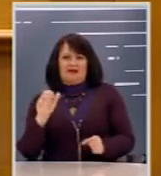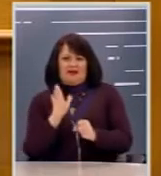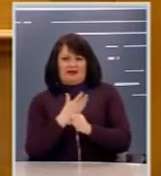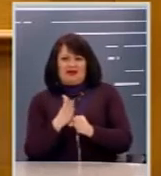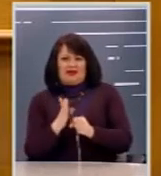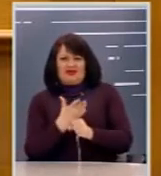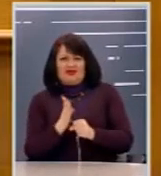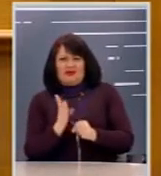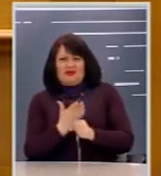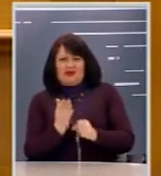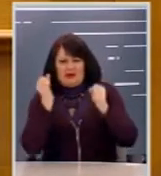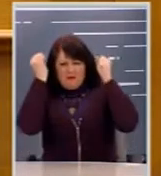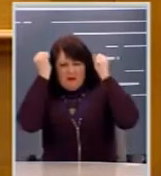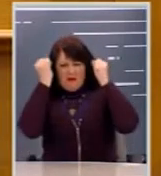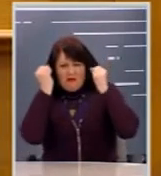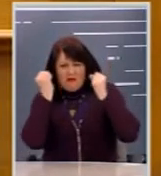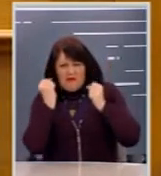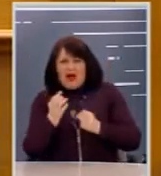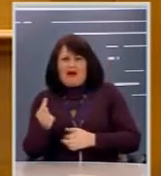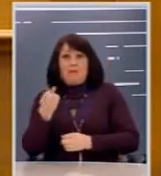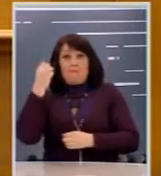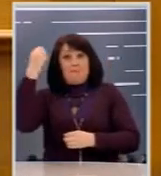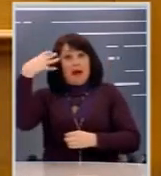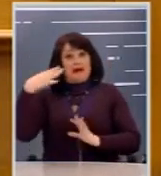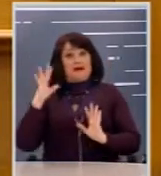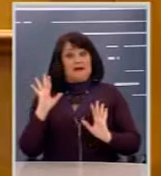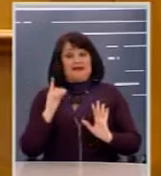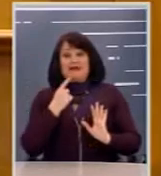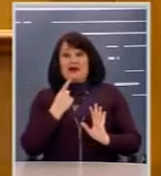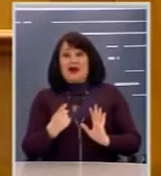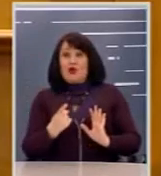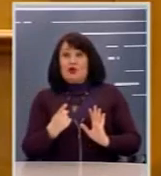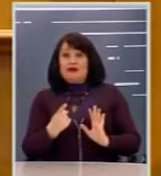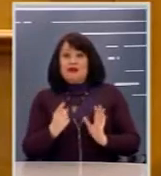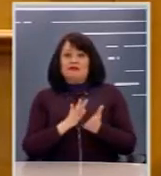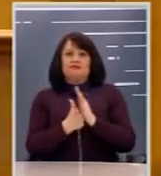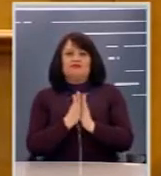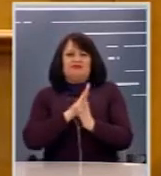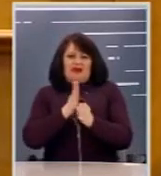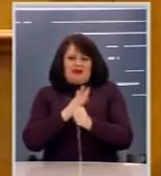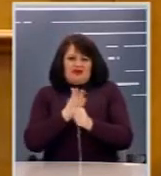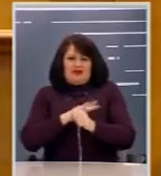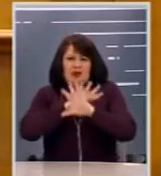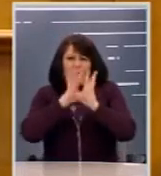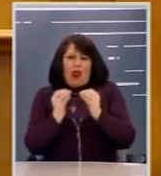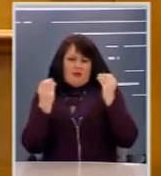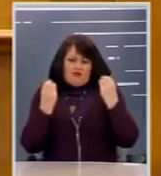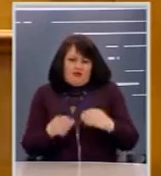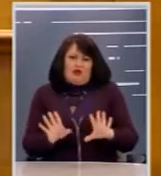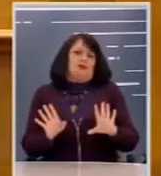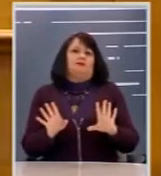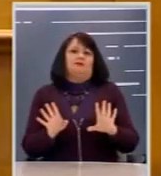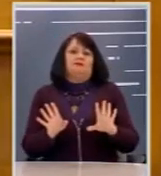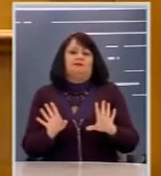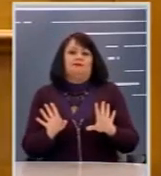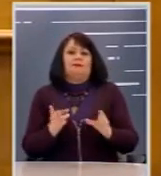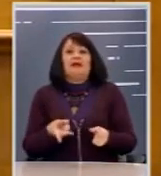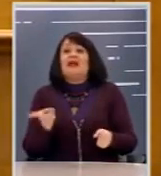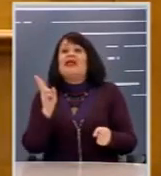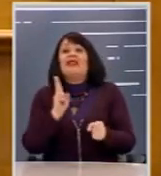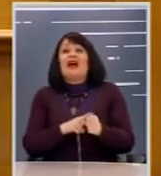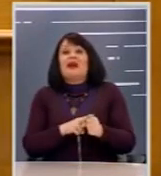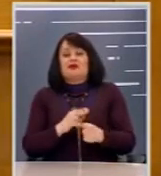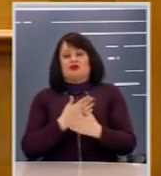κατάρρευσης. Ξέρετε ποιο ήταν κατά τη μυθολογία πάντα το τέλος, ο θάνατος του